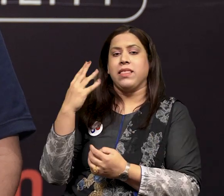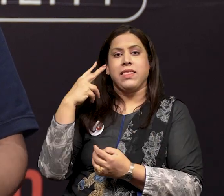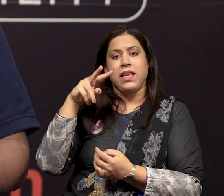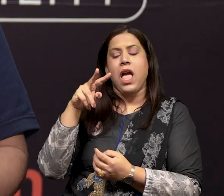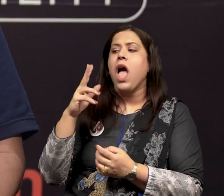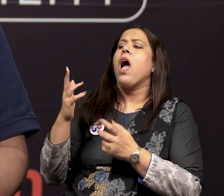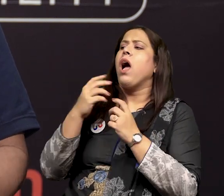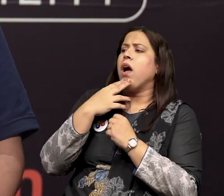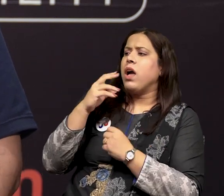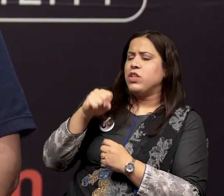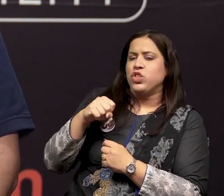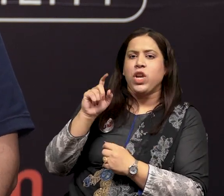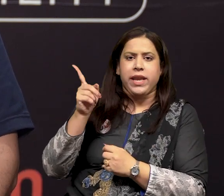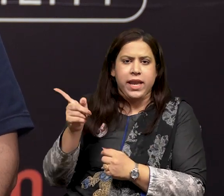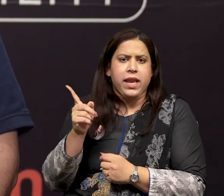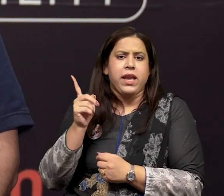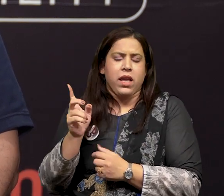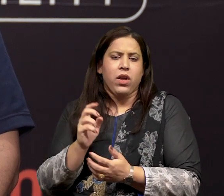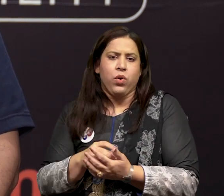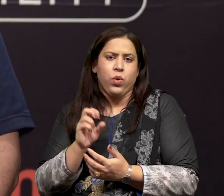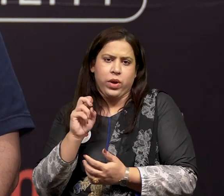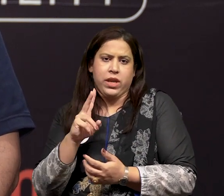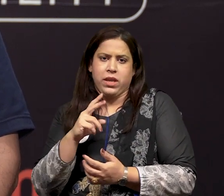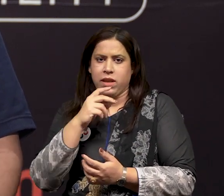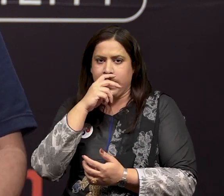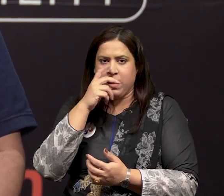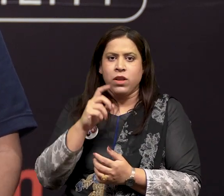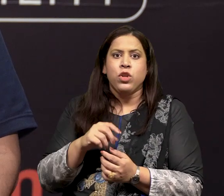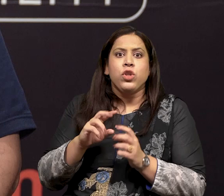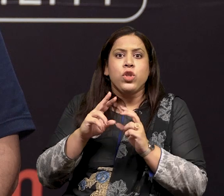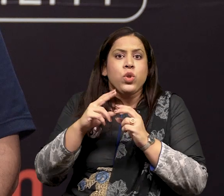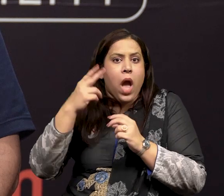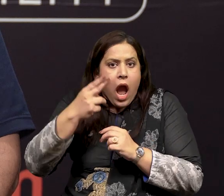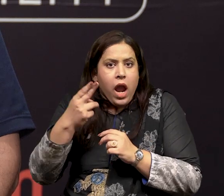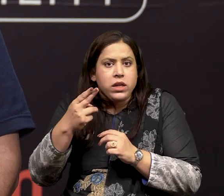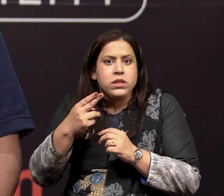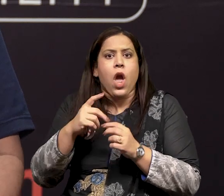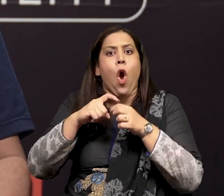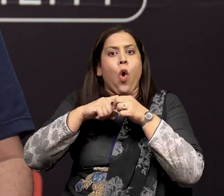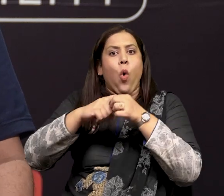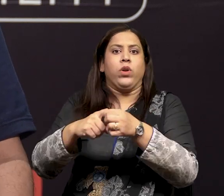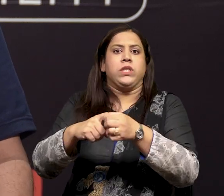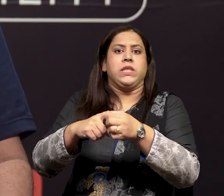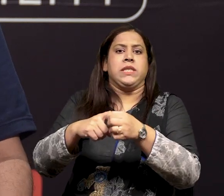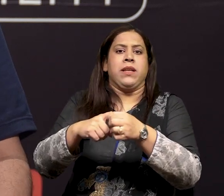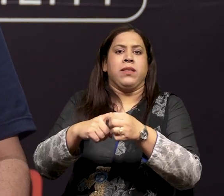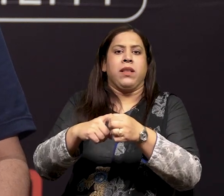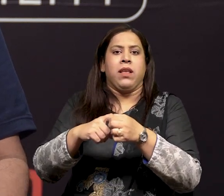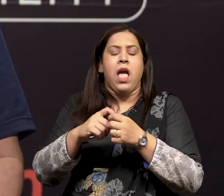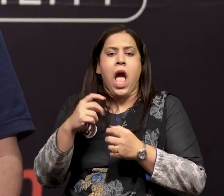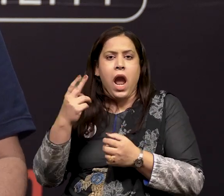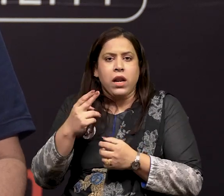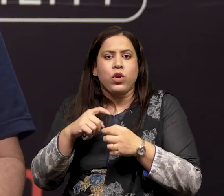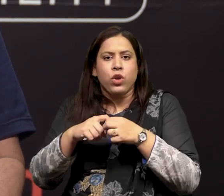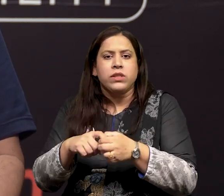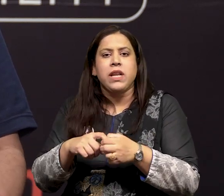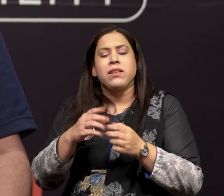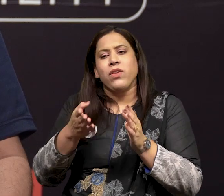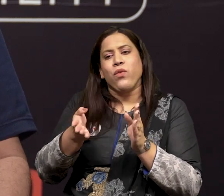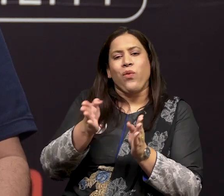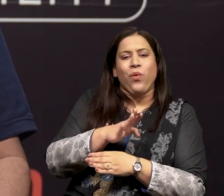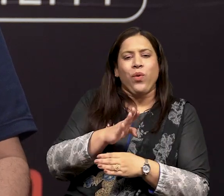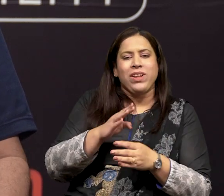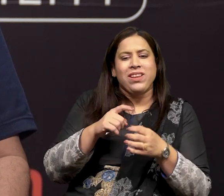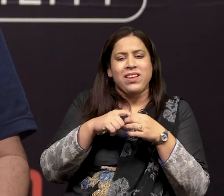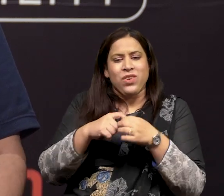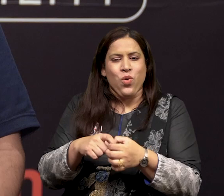आंसर. मैं जब अपने काम में सोचता हूँ, इन माई ओन वर्क, आई वर्क बिकॉज